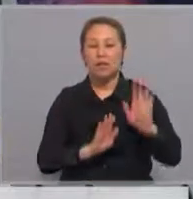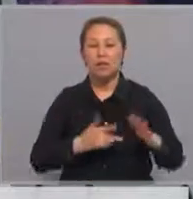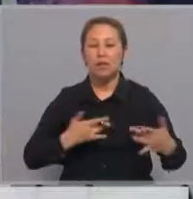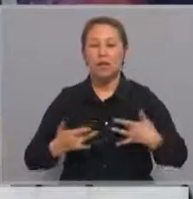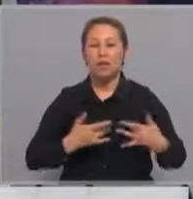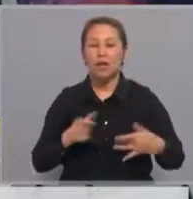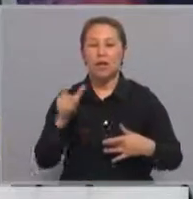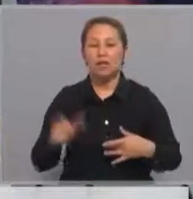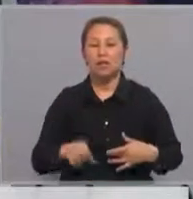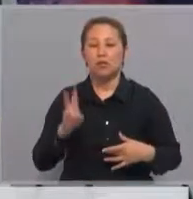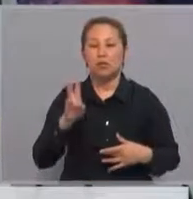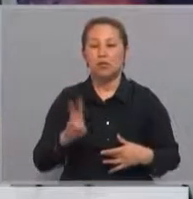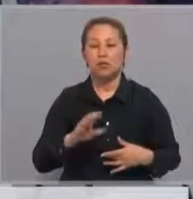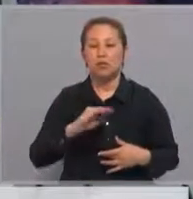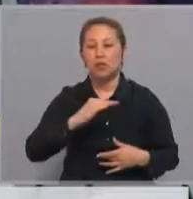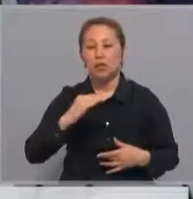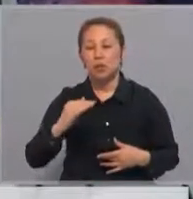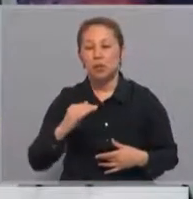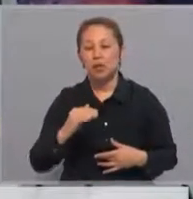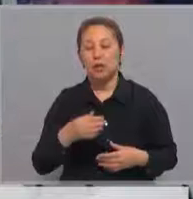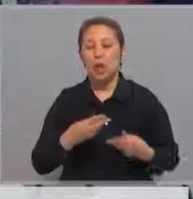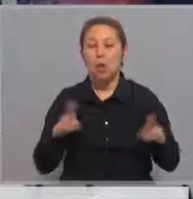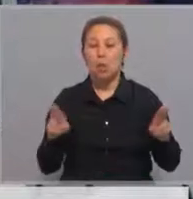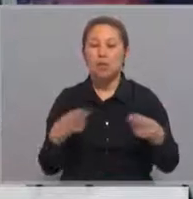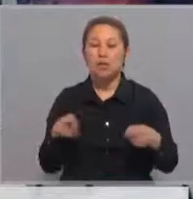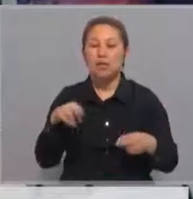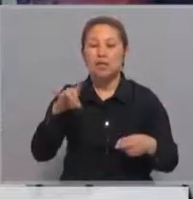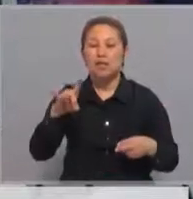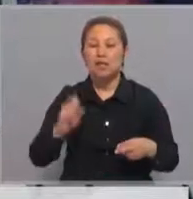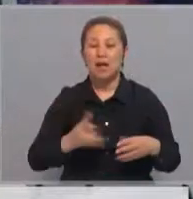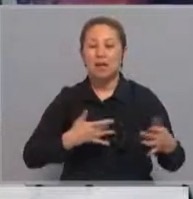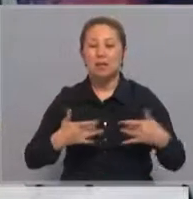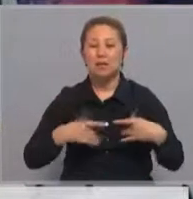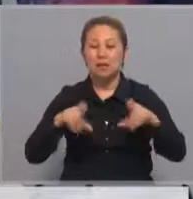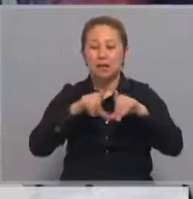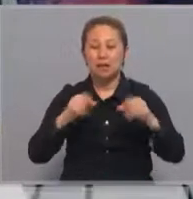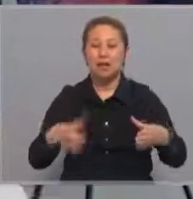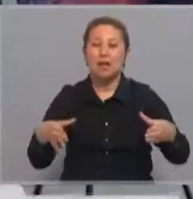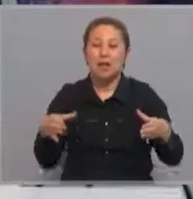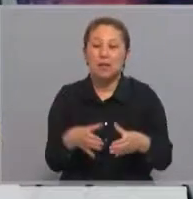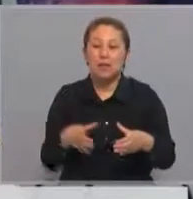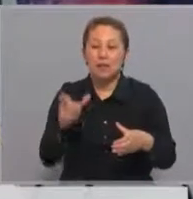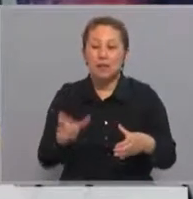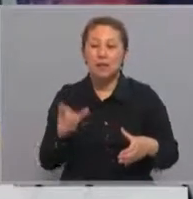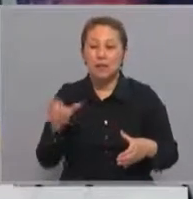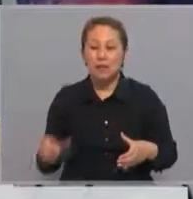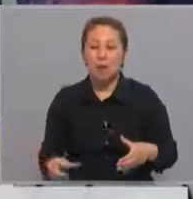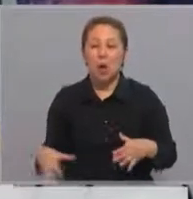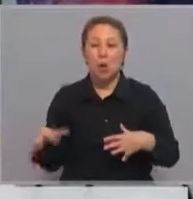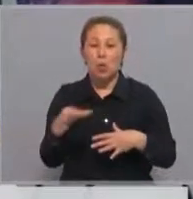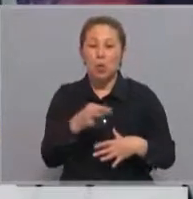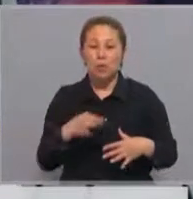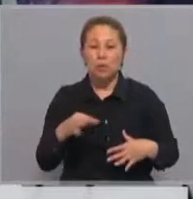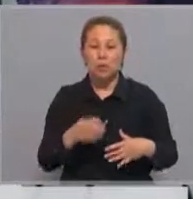деңгейдегі, Нұрмахан Жантурин атындағы музыкалық драма театрының әртістері, сонымен қатар